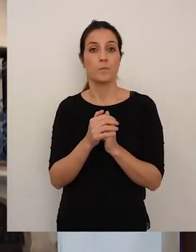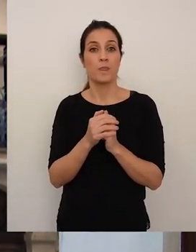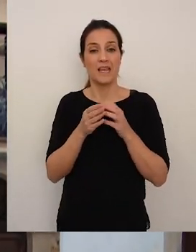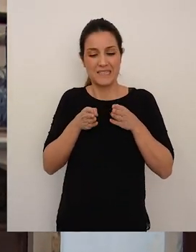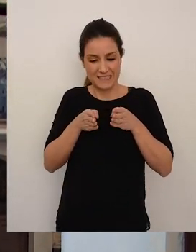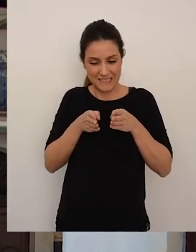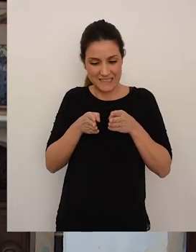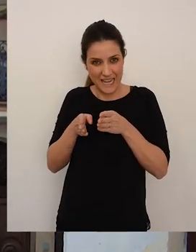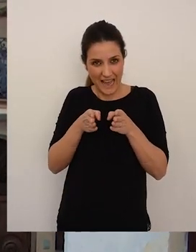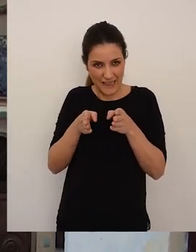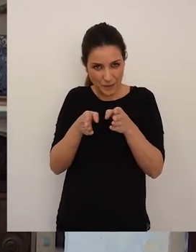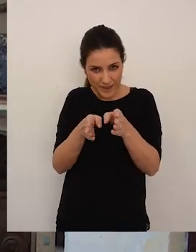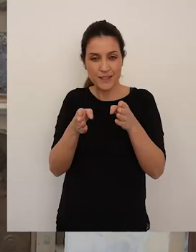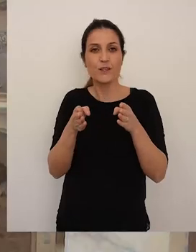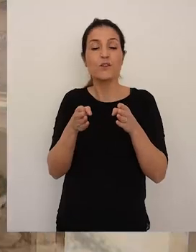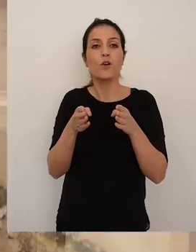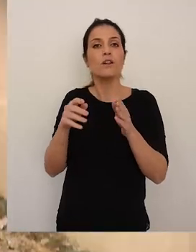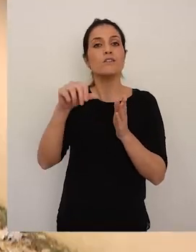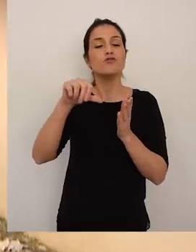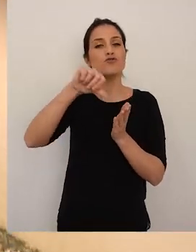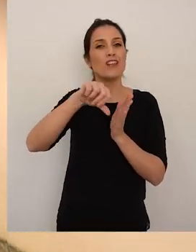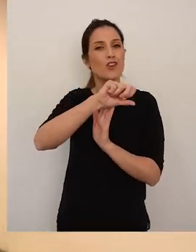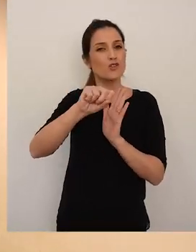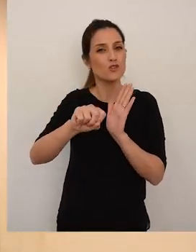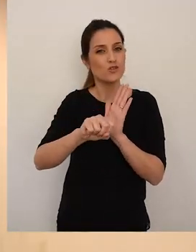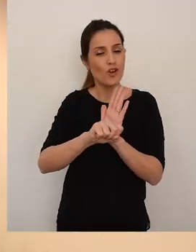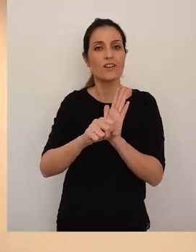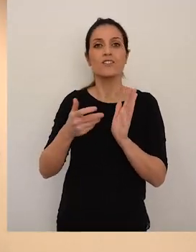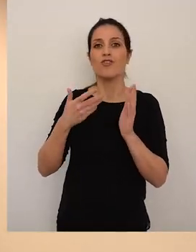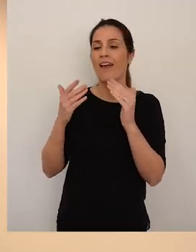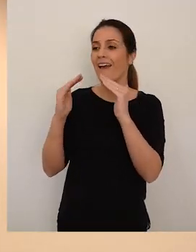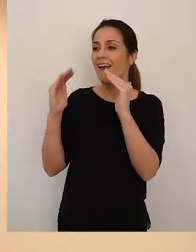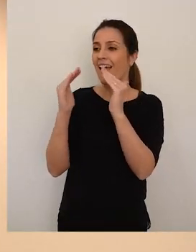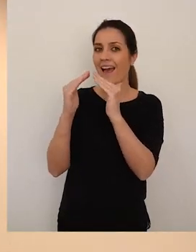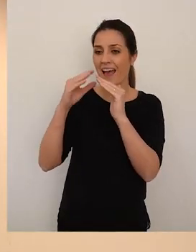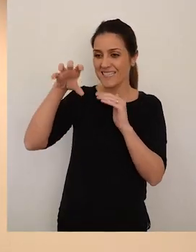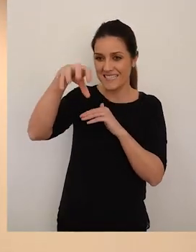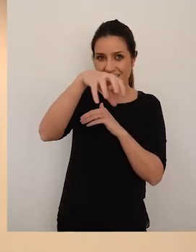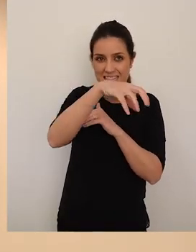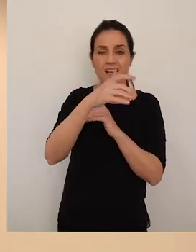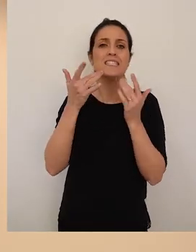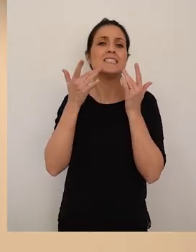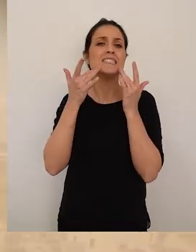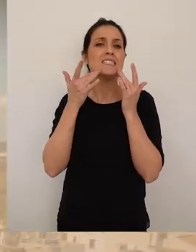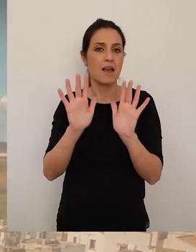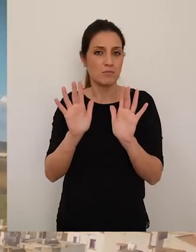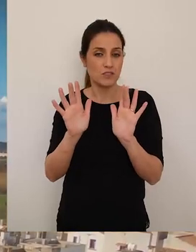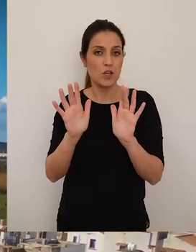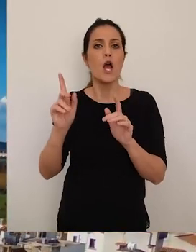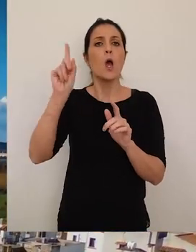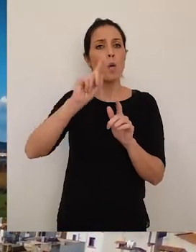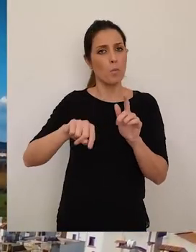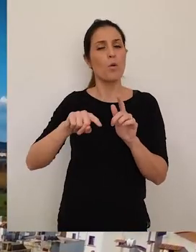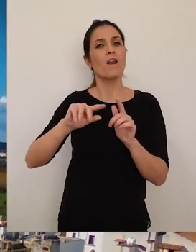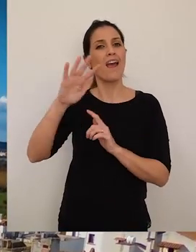Sulle piccole e strette stradine del centro storico si affacciano antiche case, la cui struttura è molto semplice, ma non mancano